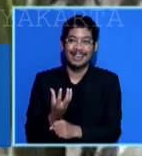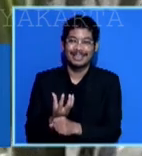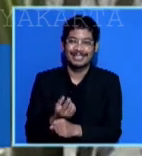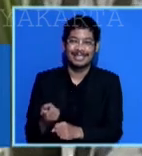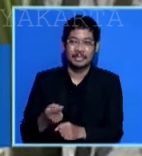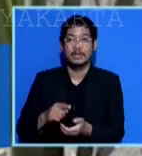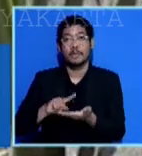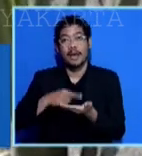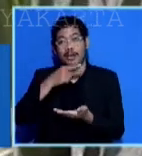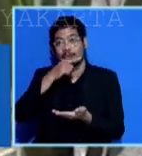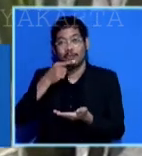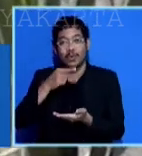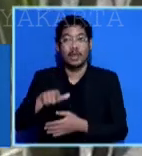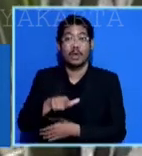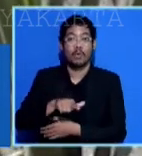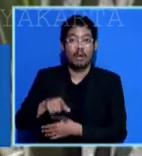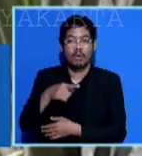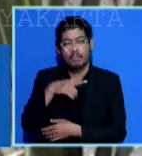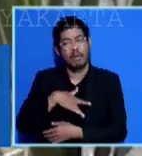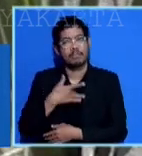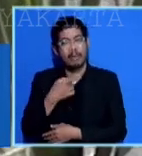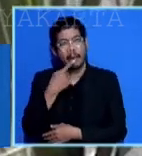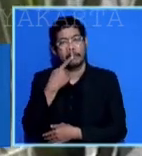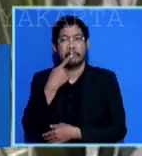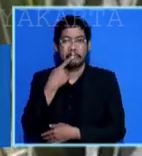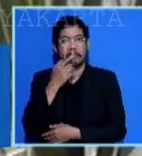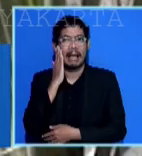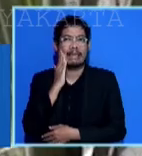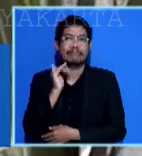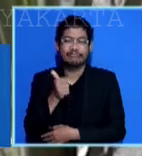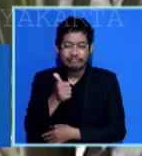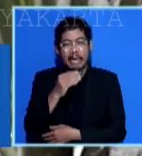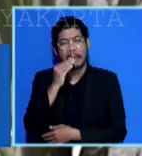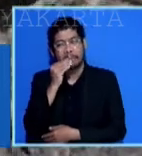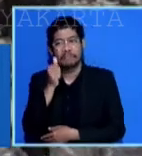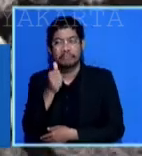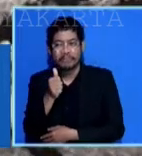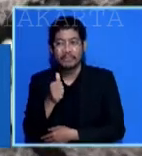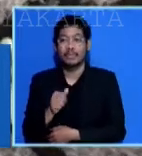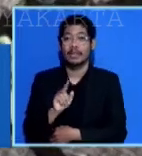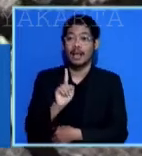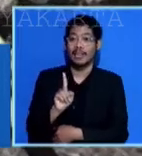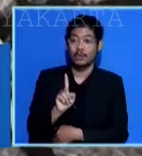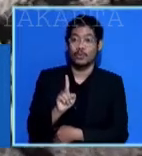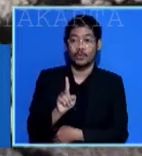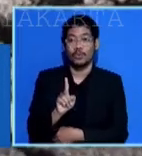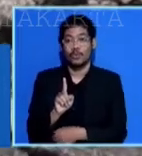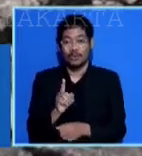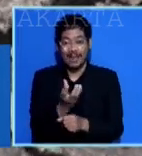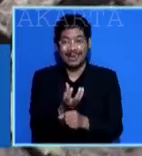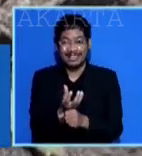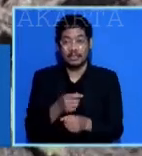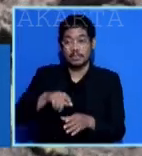raang manet tek ingangcoen Nam men nan madu men